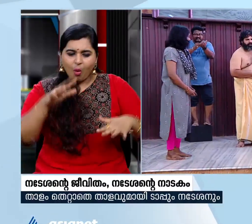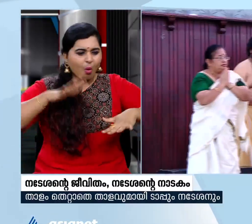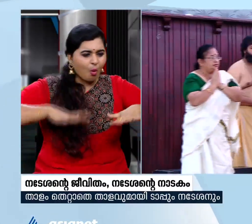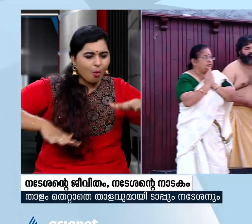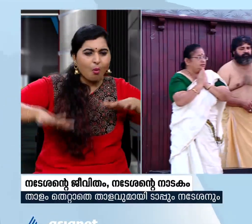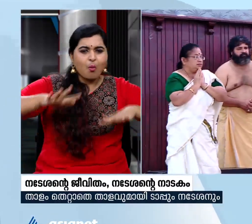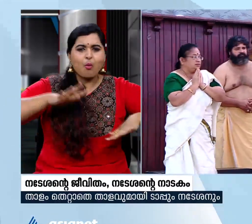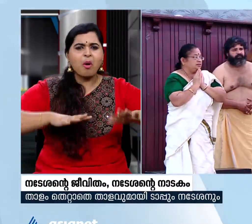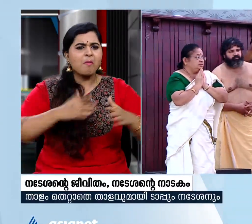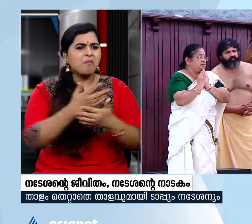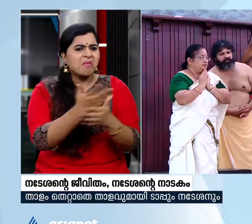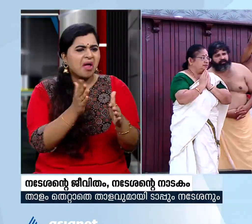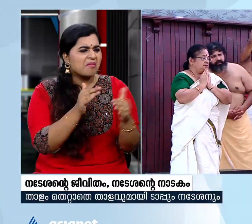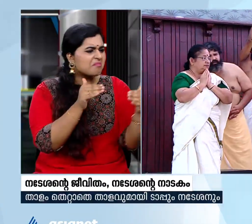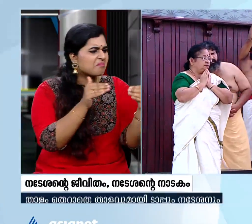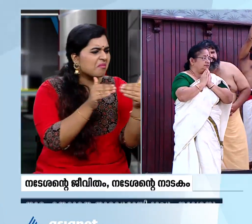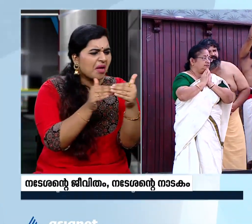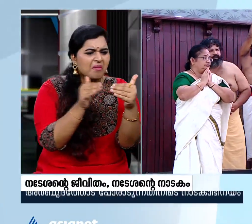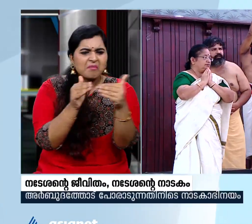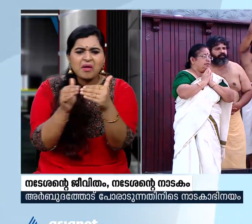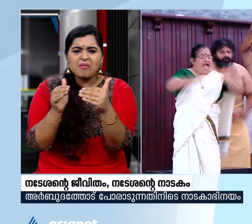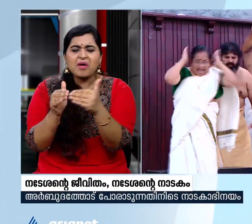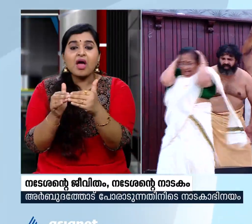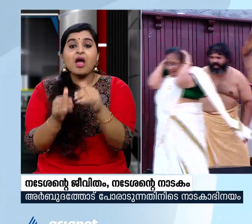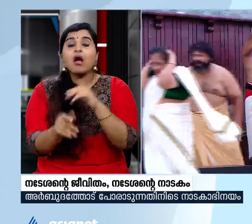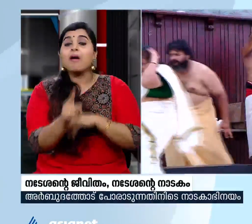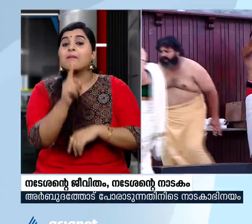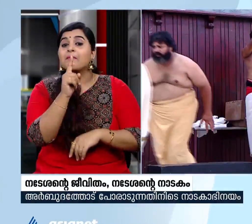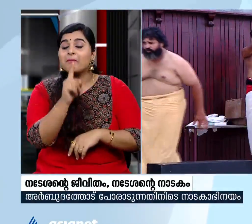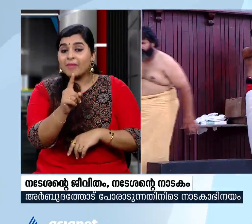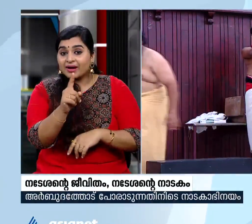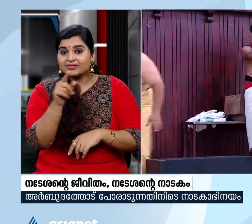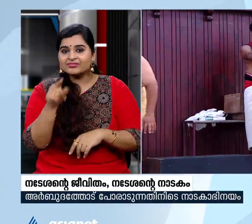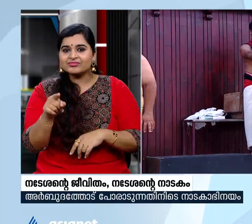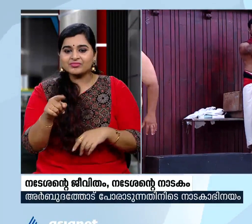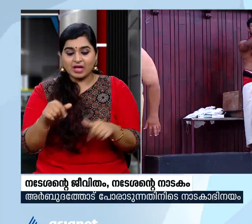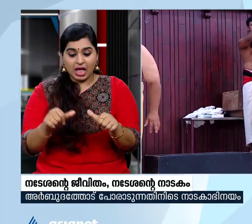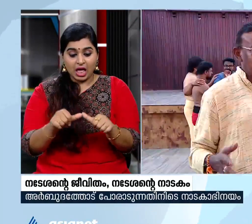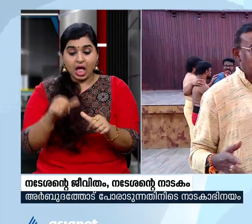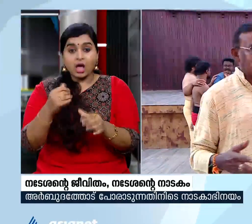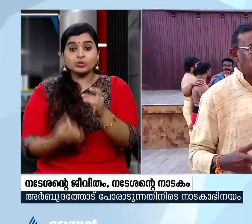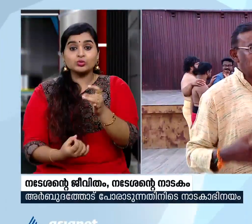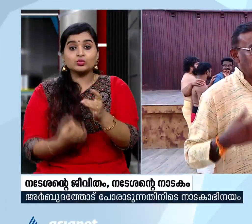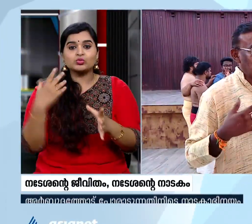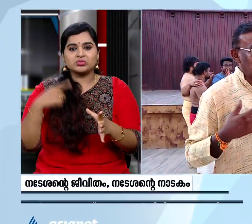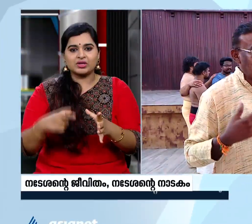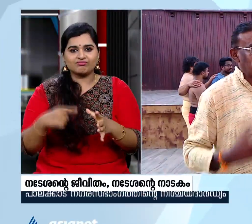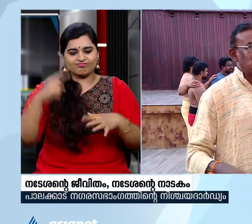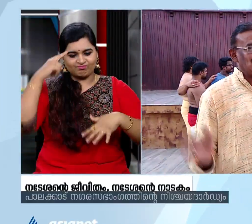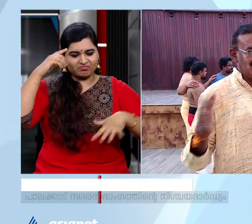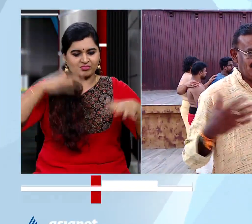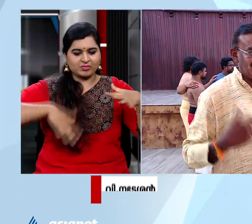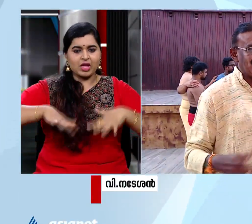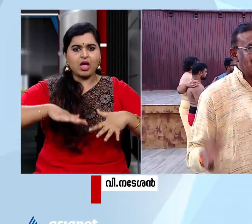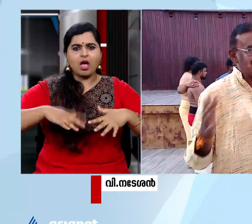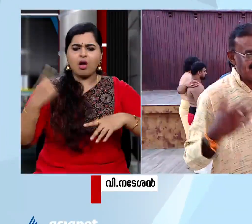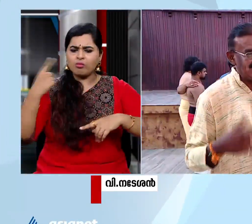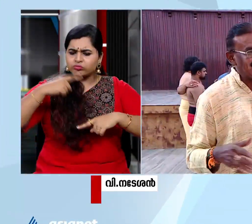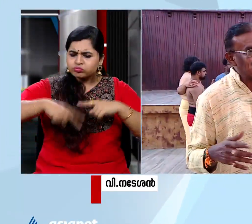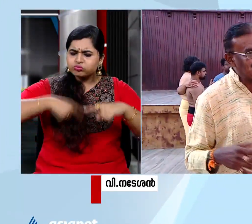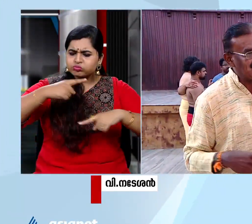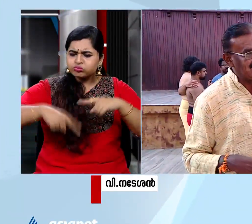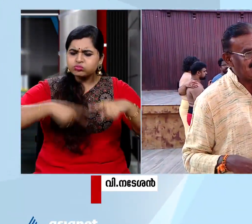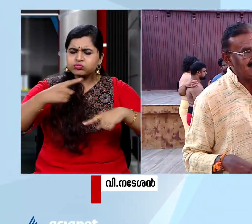സമീപിച്ചെങ്കിലും ഫലമുണ്ടായില്ല. ഒടുവിൽ ടാപ്പ് കൂട്ടായ്മ വേദിയൊരുക്കി. എല്ലാ ദിവസവും വൈകുന്നേരങ്ങളിൽ ഒരു മാരത്തോൺ റിഹേഴ്സൽ